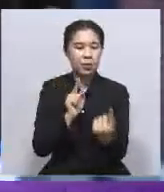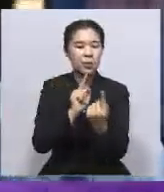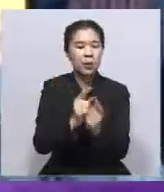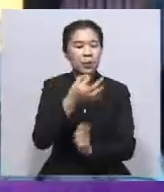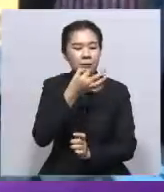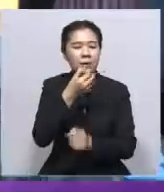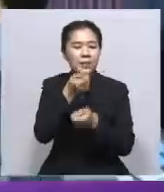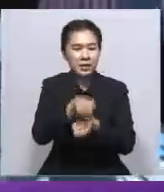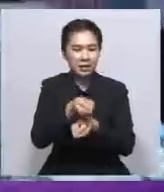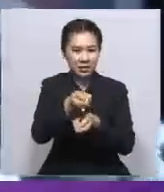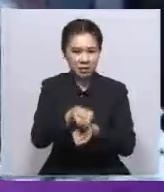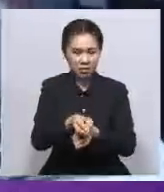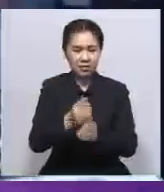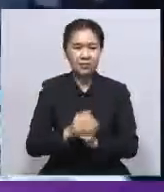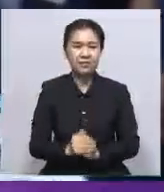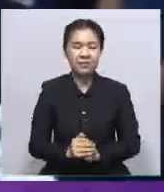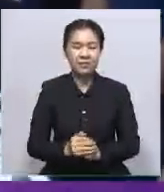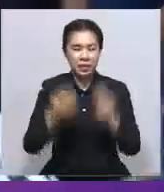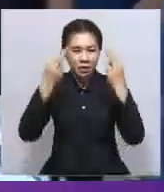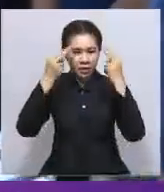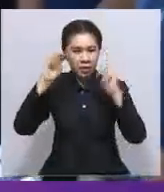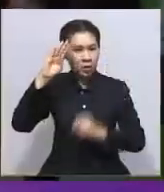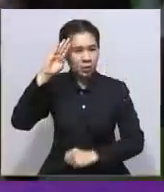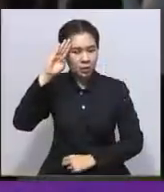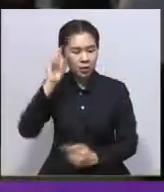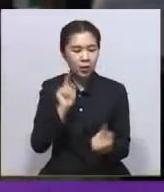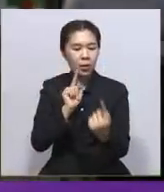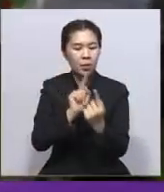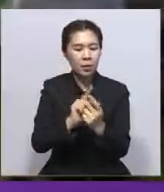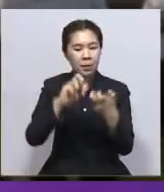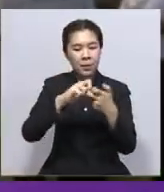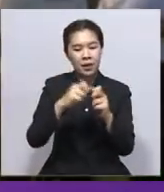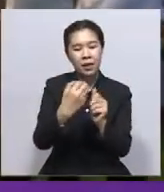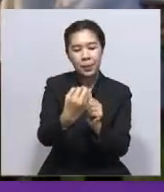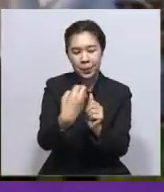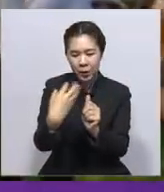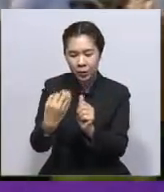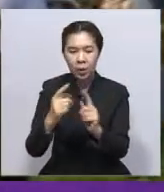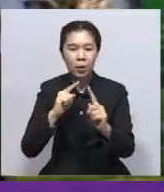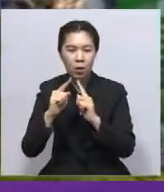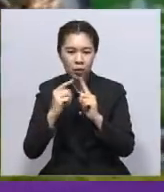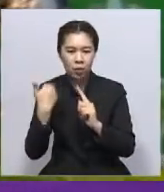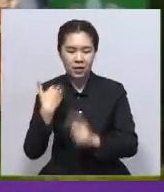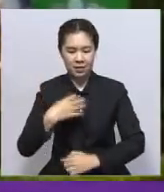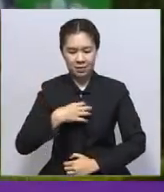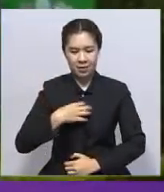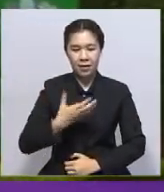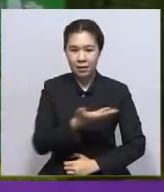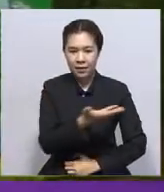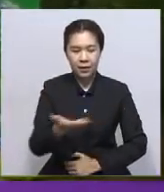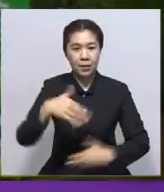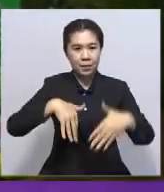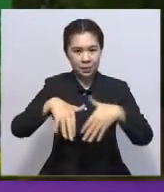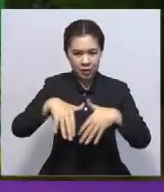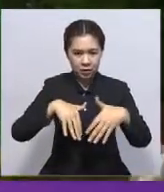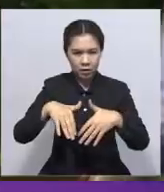กรโดยนายกรัฐมนตรีกล่าวระหว่างการพูดคุยและรับฟังปัญหาจากเกษตรกรว่าต้องการทำให้ประชาชนทุกระดับ